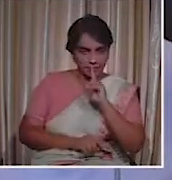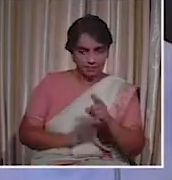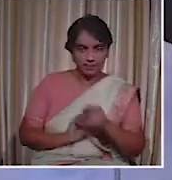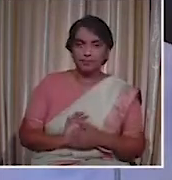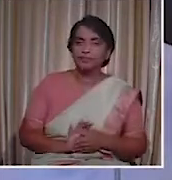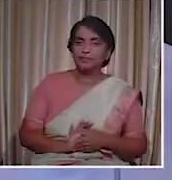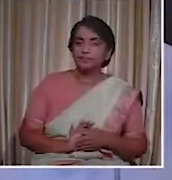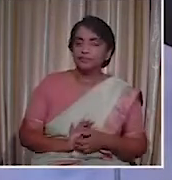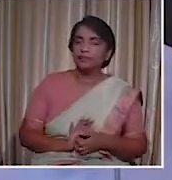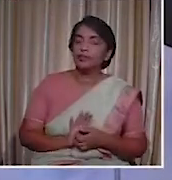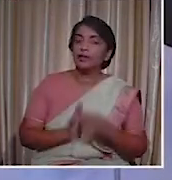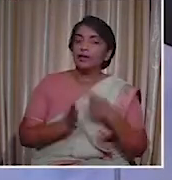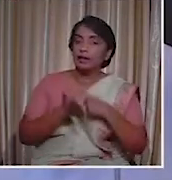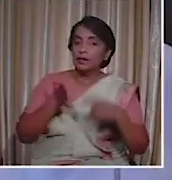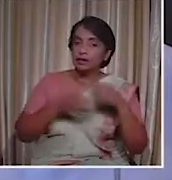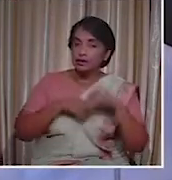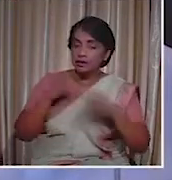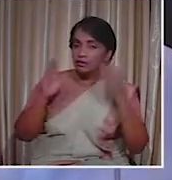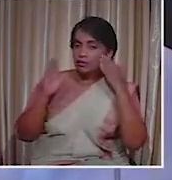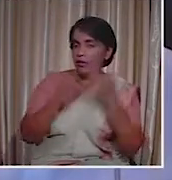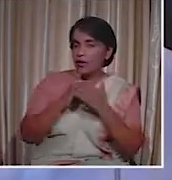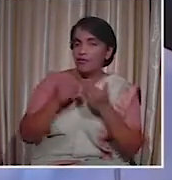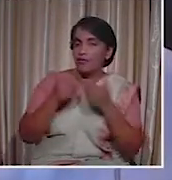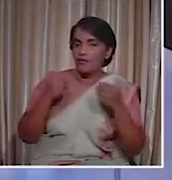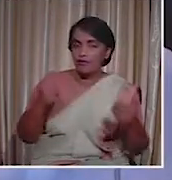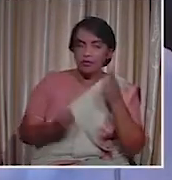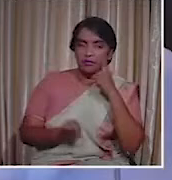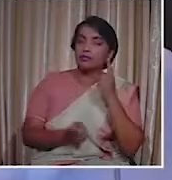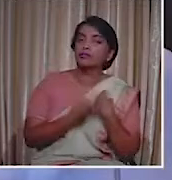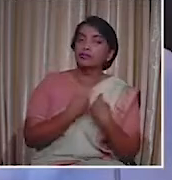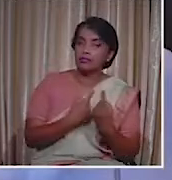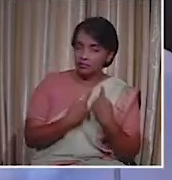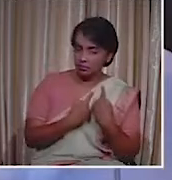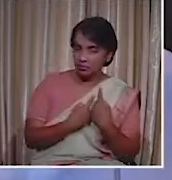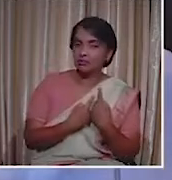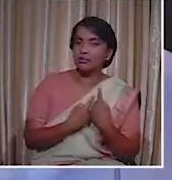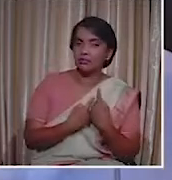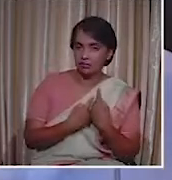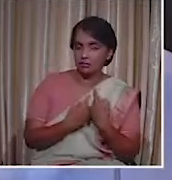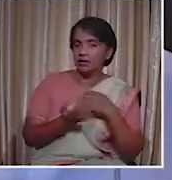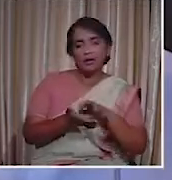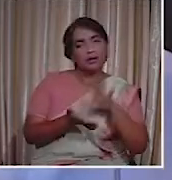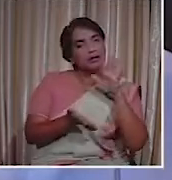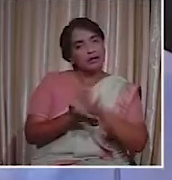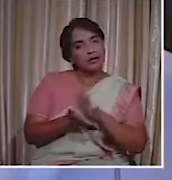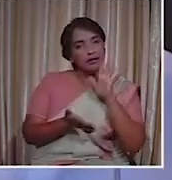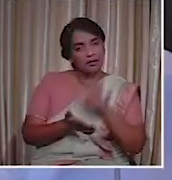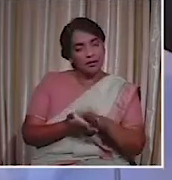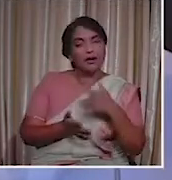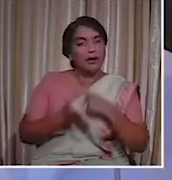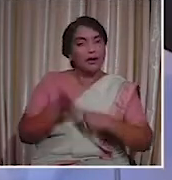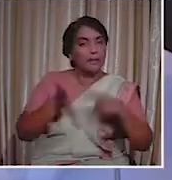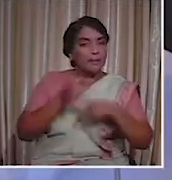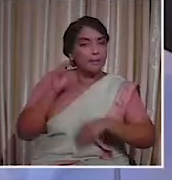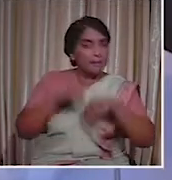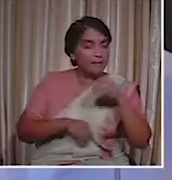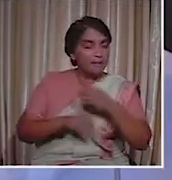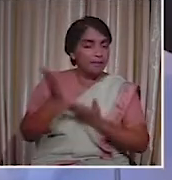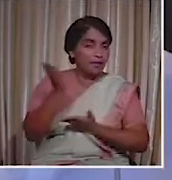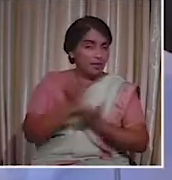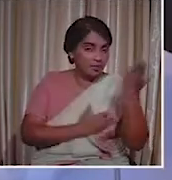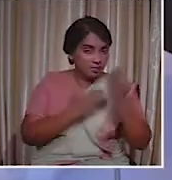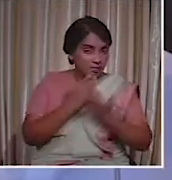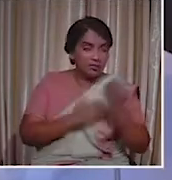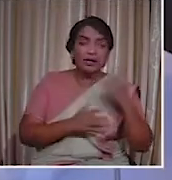තිබෙනු. මැතිවරණය පිළිබඳ වෙනම විනිශ්චය සභාවක් ඇති කිරීම සඳහා මැතිවරණ පෙත්සම්